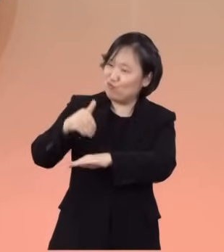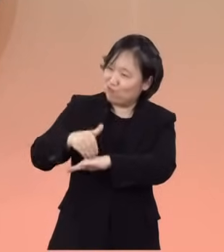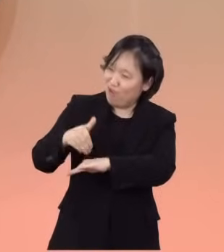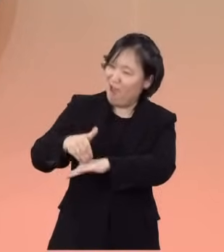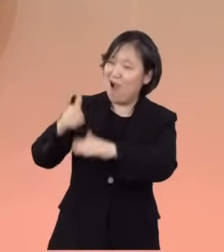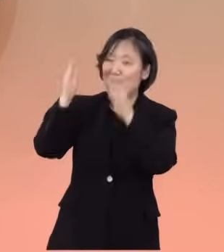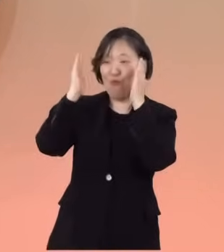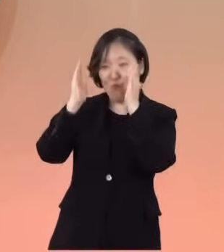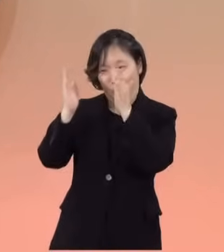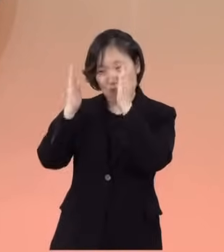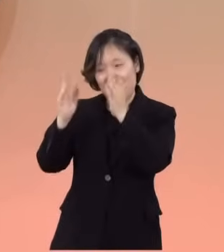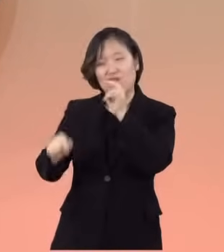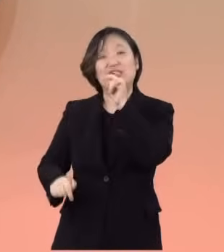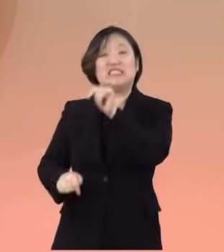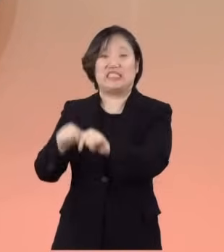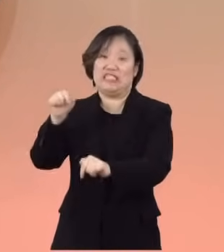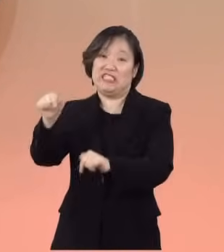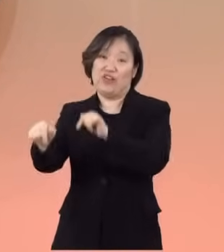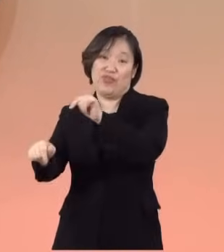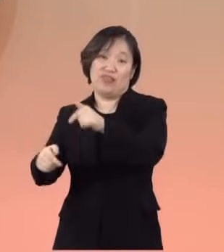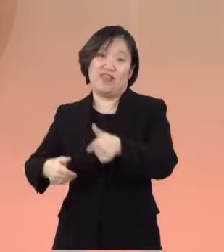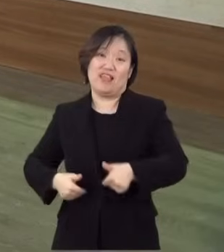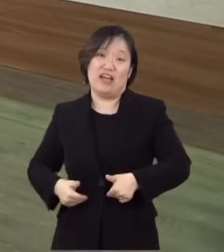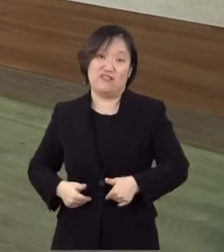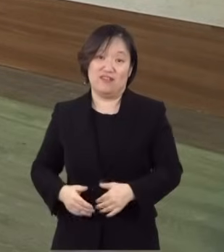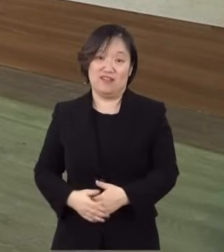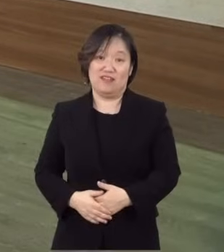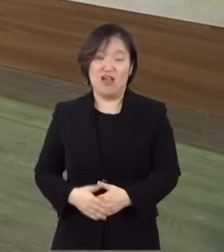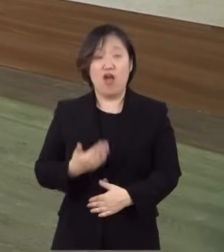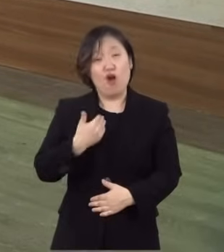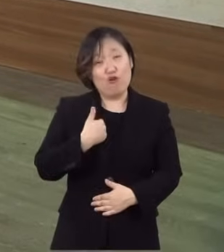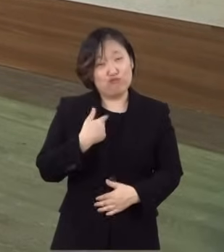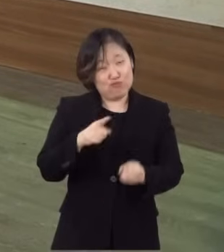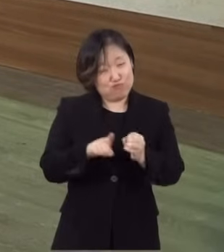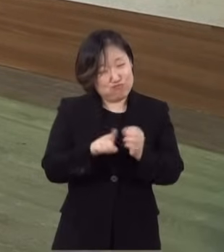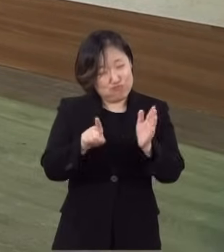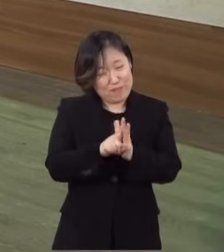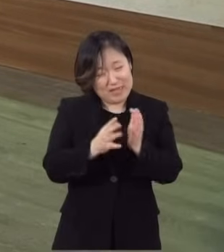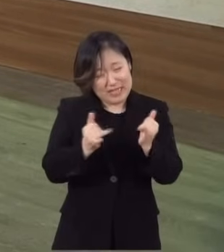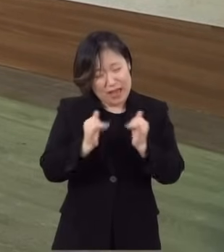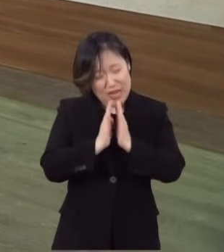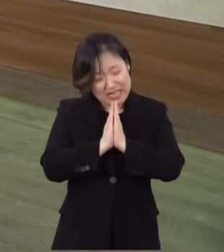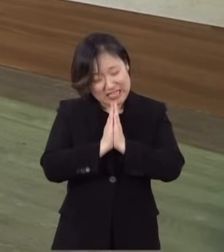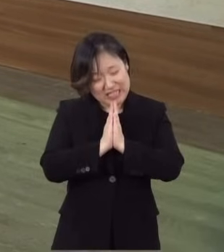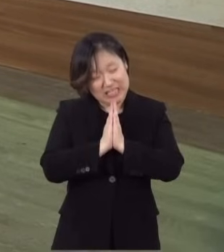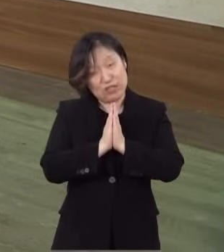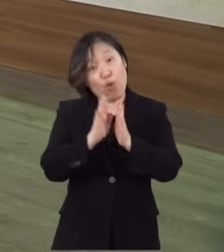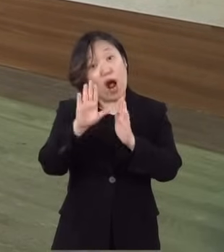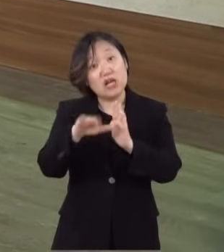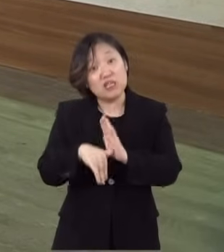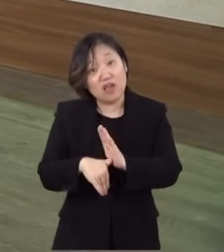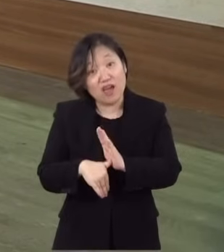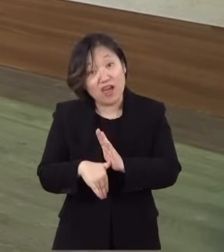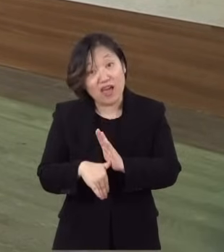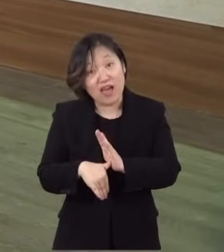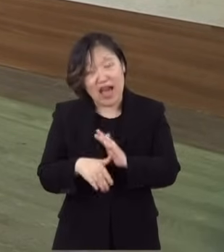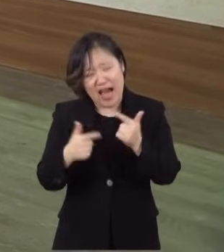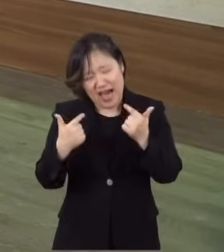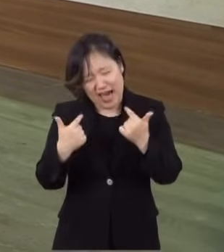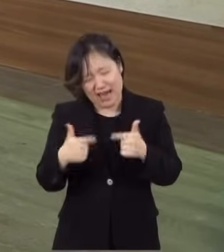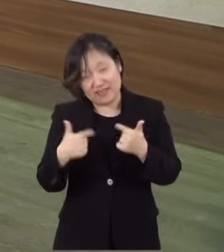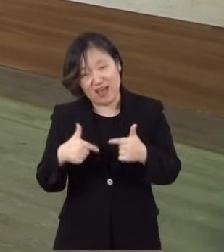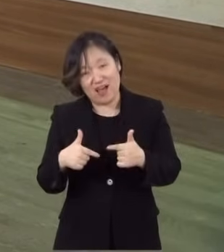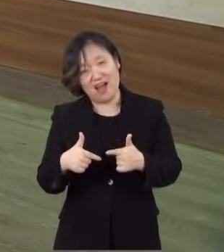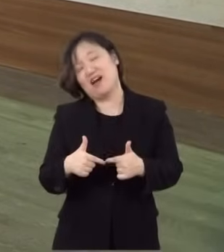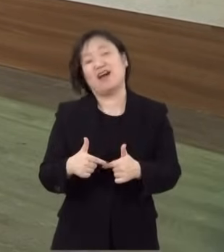수행하고 공부해야 된다 그리고 우리 불자들이 기도할 때 반드시 어떤